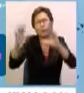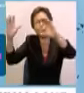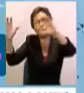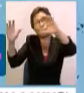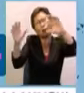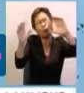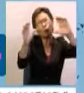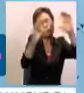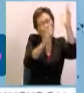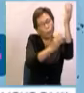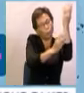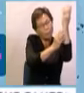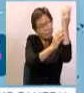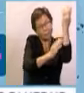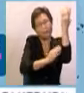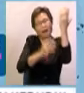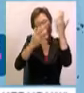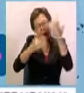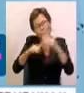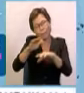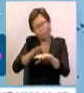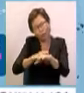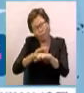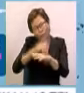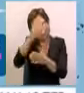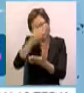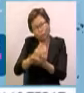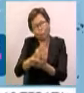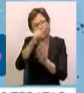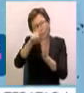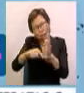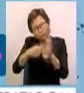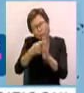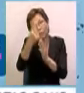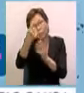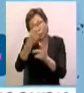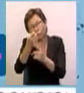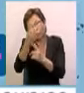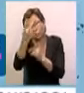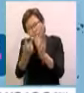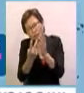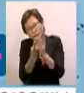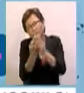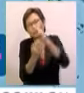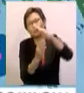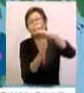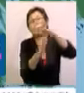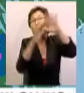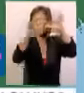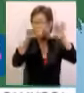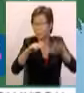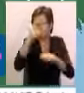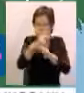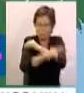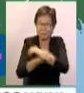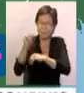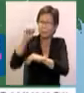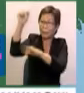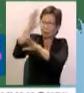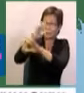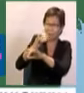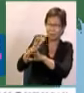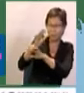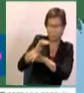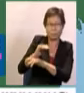arah baratan sebelum ianya beransur reda dalam tempoh 1-2 jam sahaja lagi. Baik, untuk negeri Sabah dan Sarawak